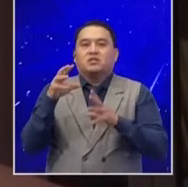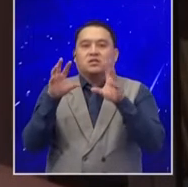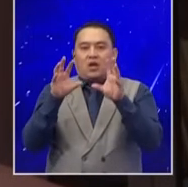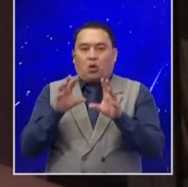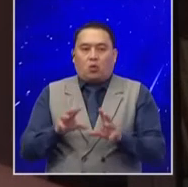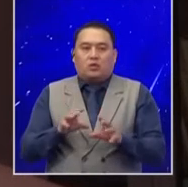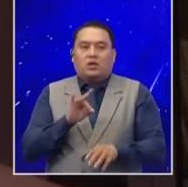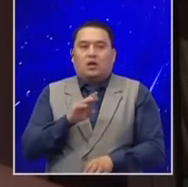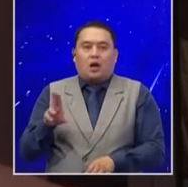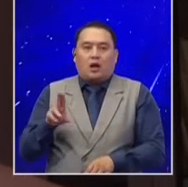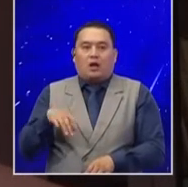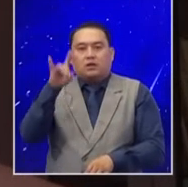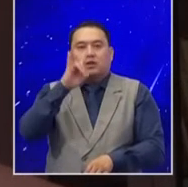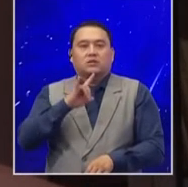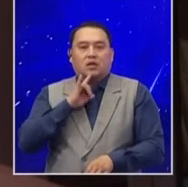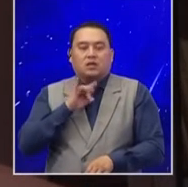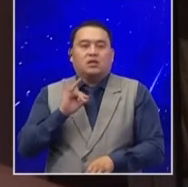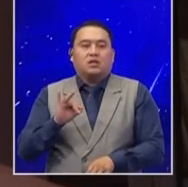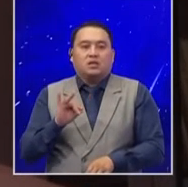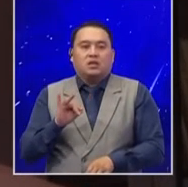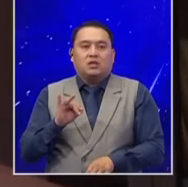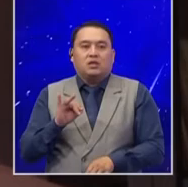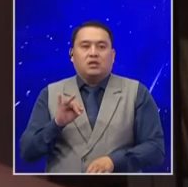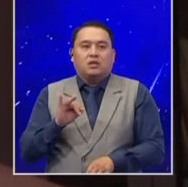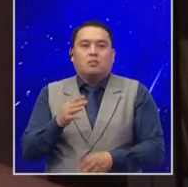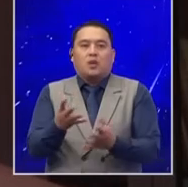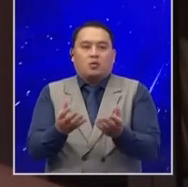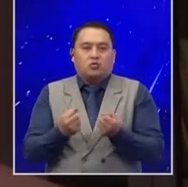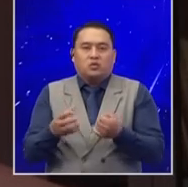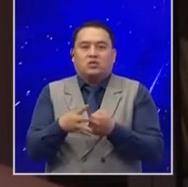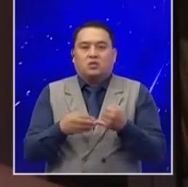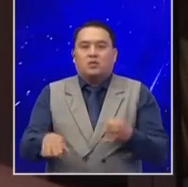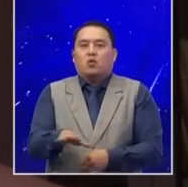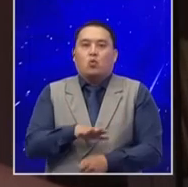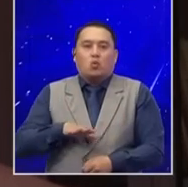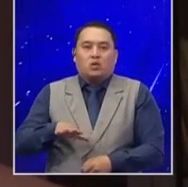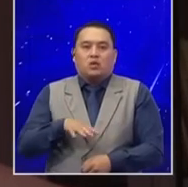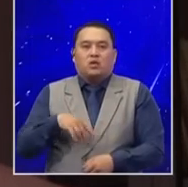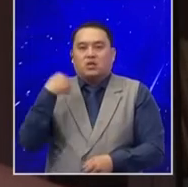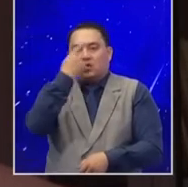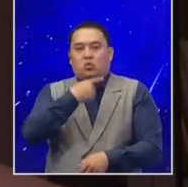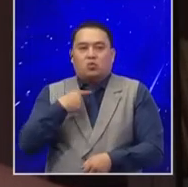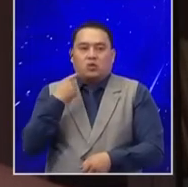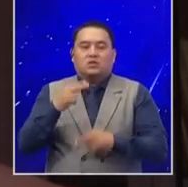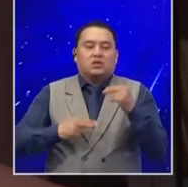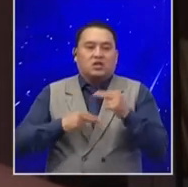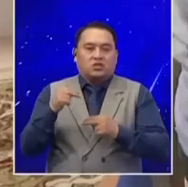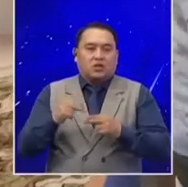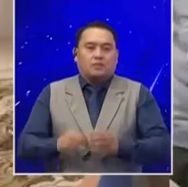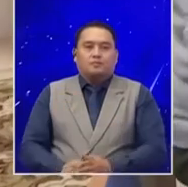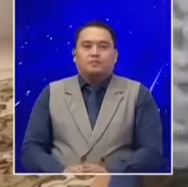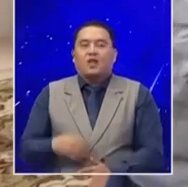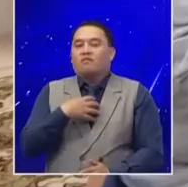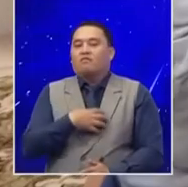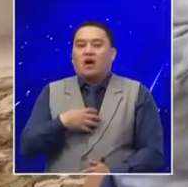законодательством Республики Казахстан, то есть на получение земельного участка для индивидуального жилищного строительства.